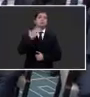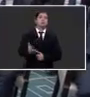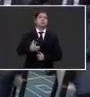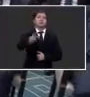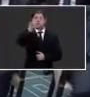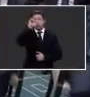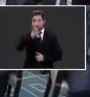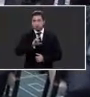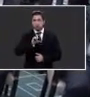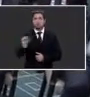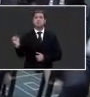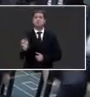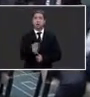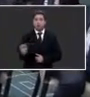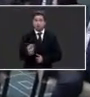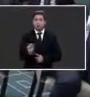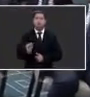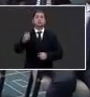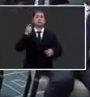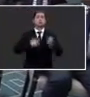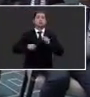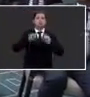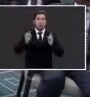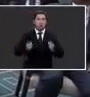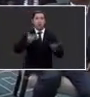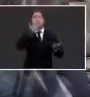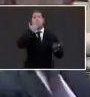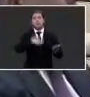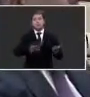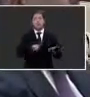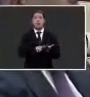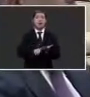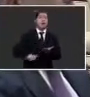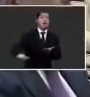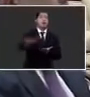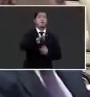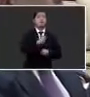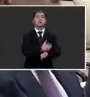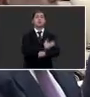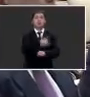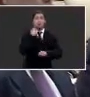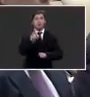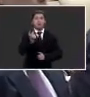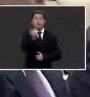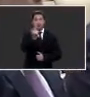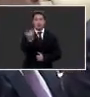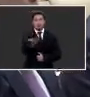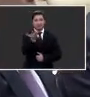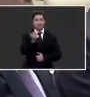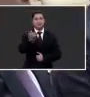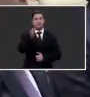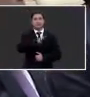işçisinden memuruna esnafından emeklisine tüm vatandaşlarımdan biraz daha